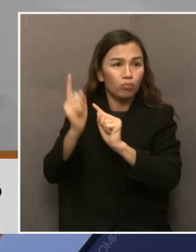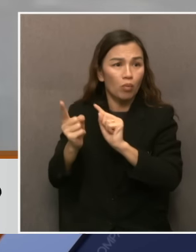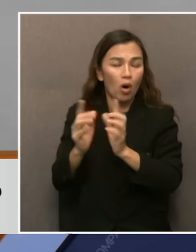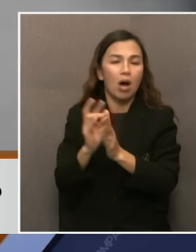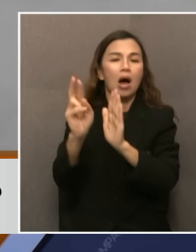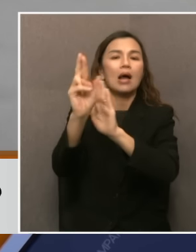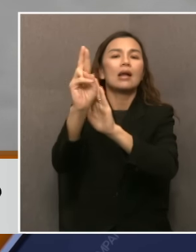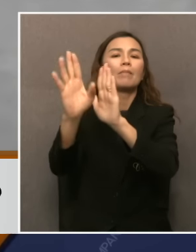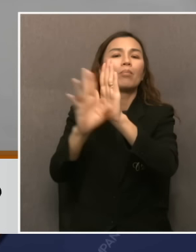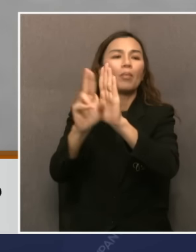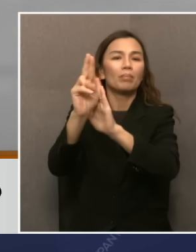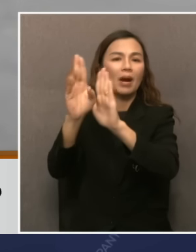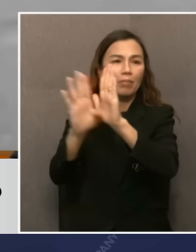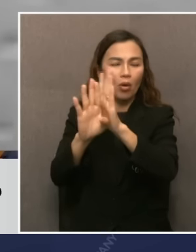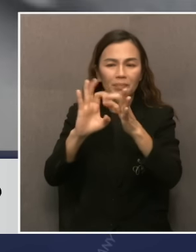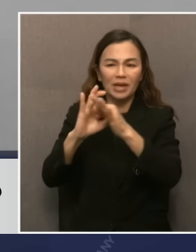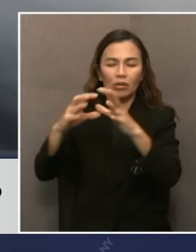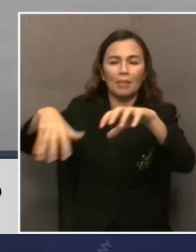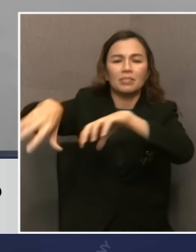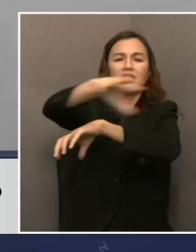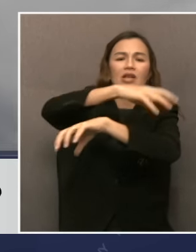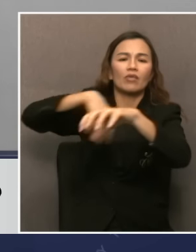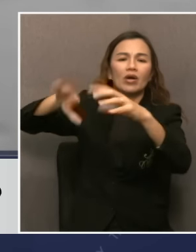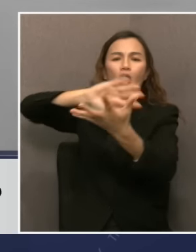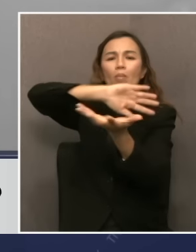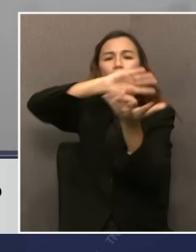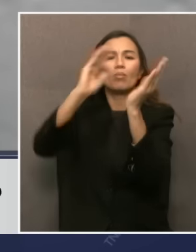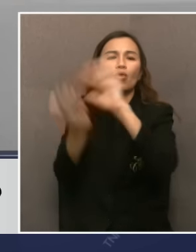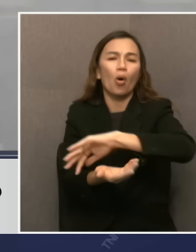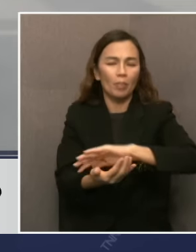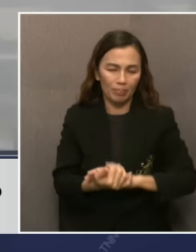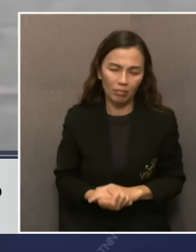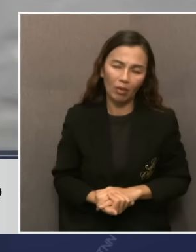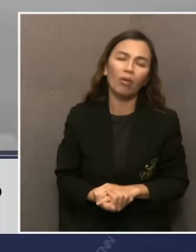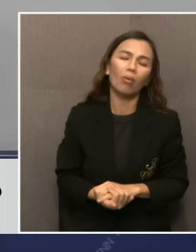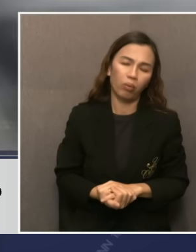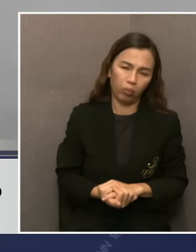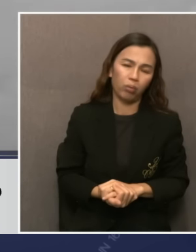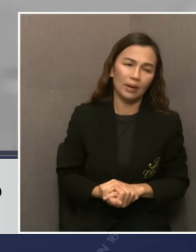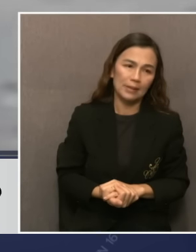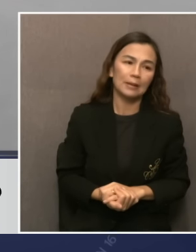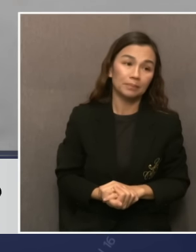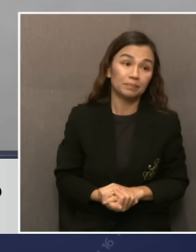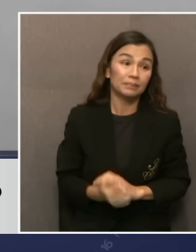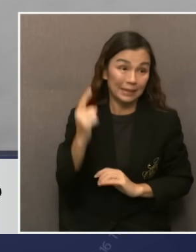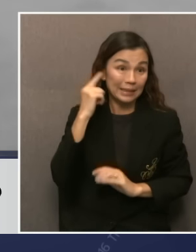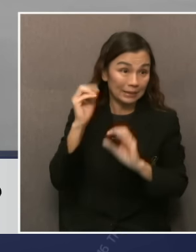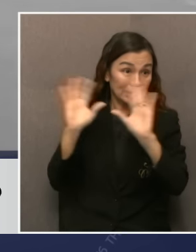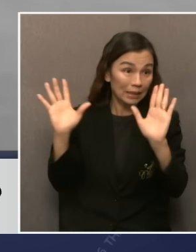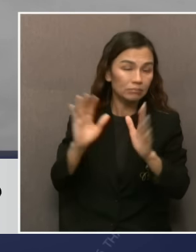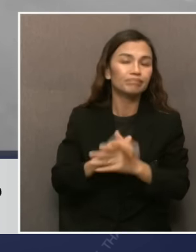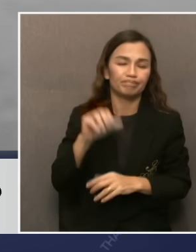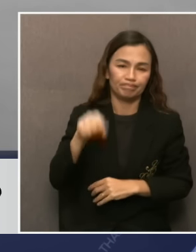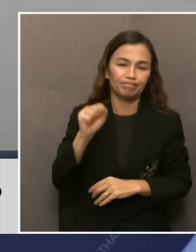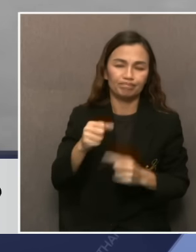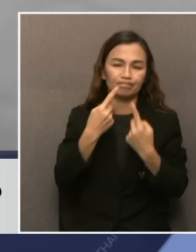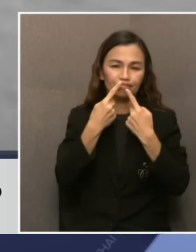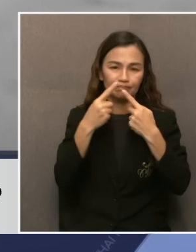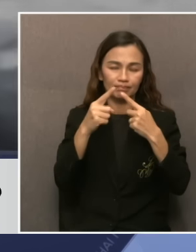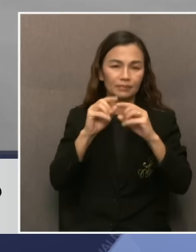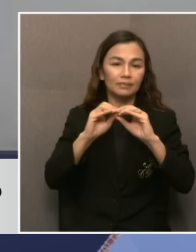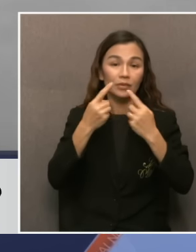ศพินาศนะครับเขาเรียกว่า ecological collapse ได้ยินนะครับ ค่ะได้ยินค่ะอาจารย ์แล้วก็